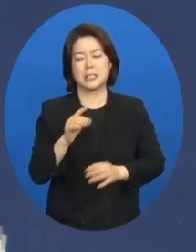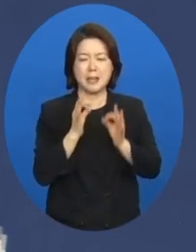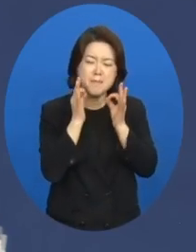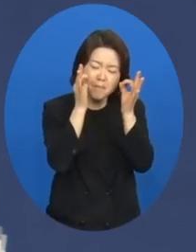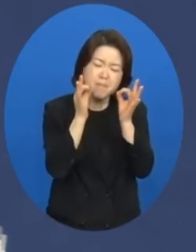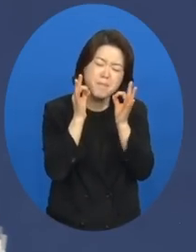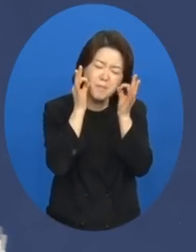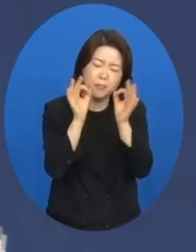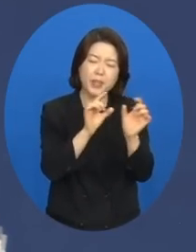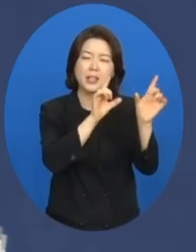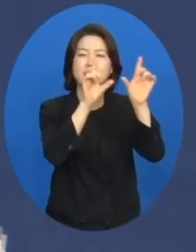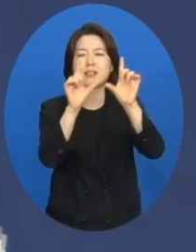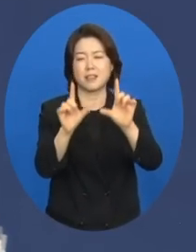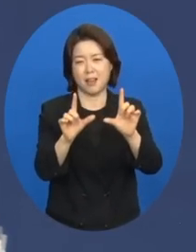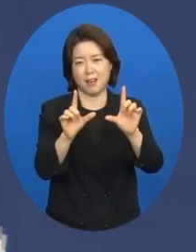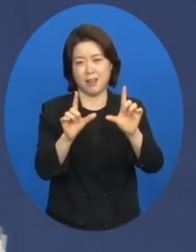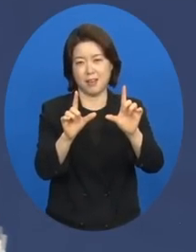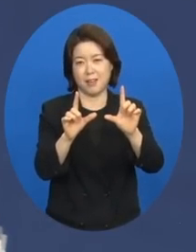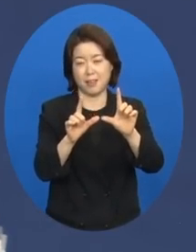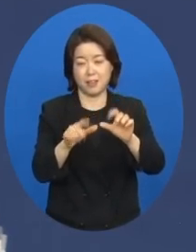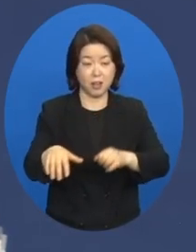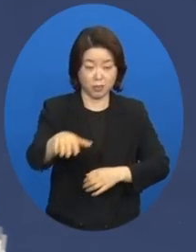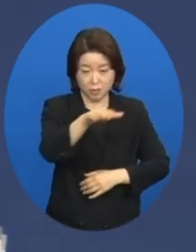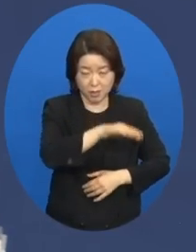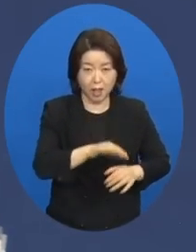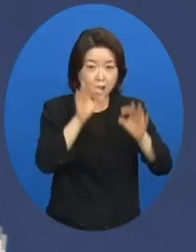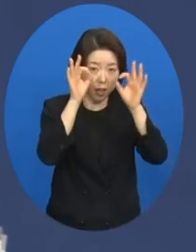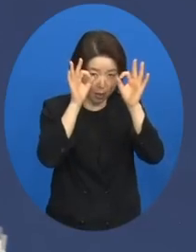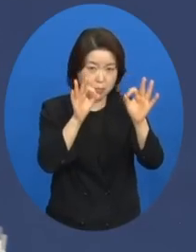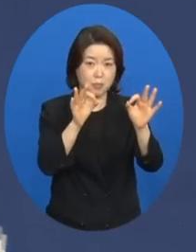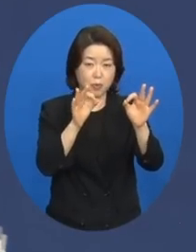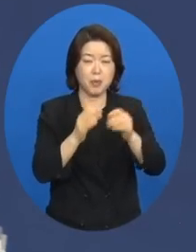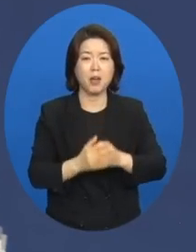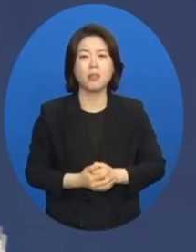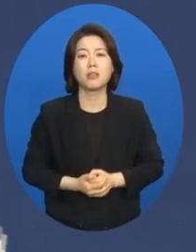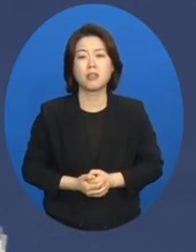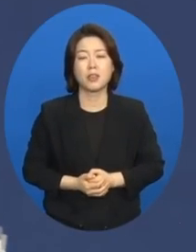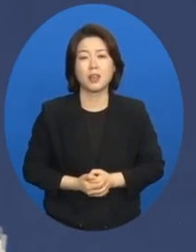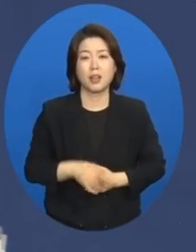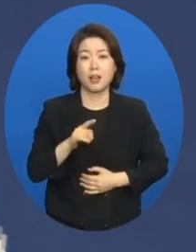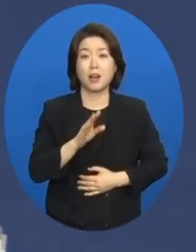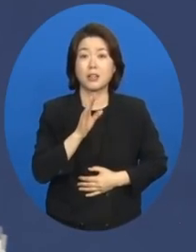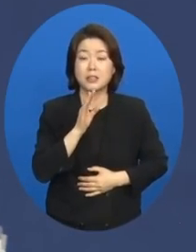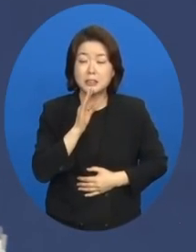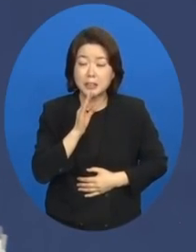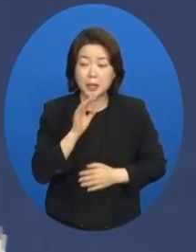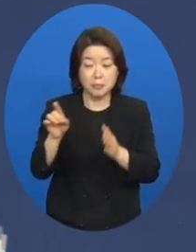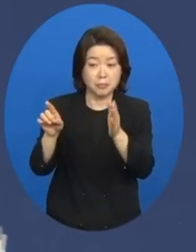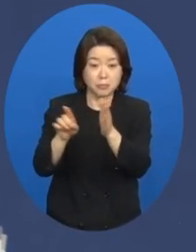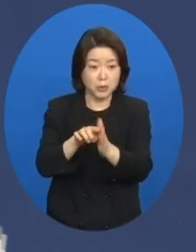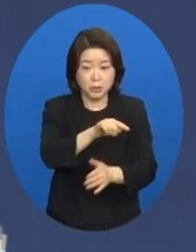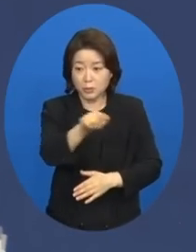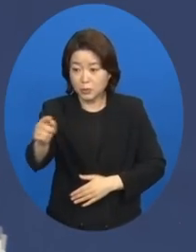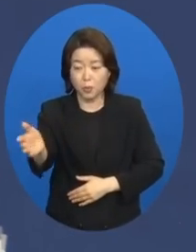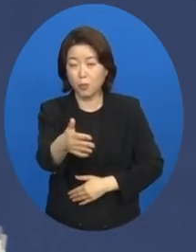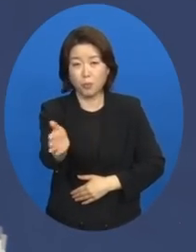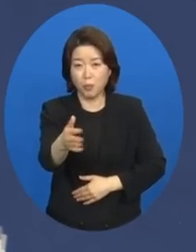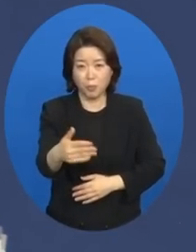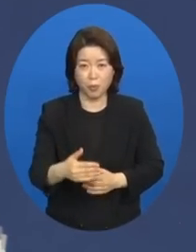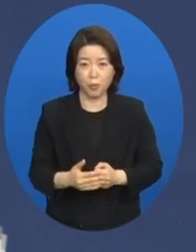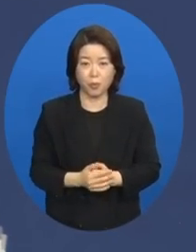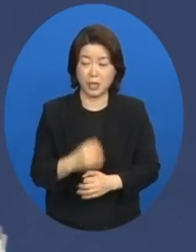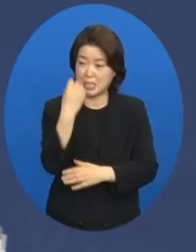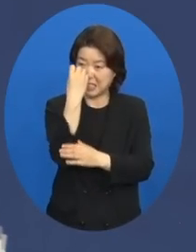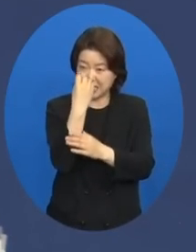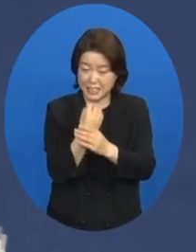쓰는 삶을 살기 때문에 모두가 다 말하자면 참 믿을 만한 대상이 없고, 그리고